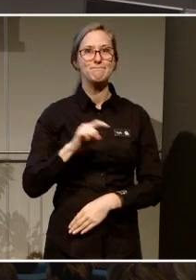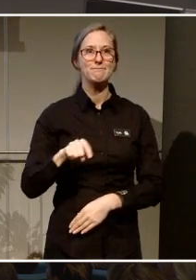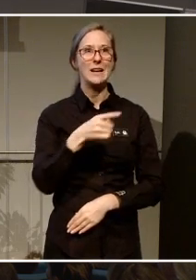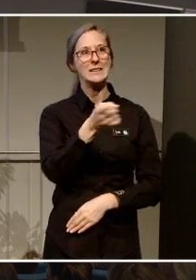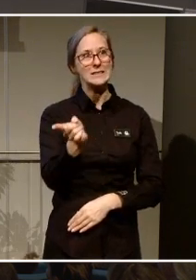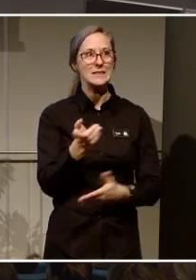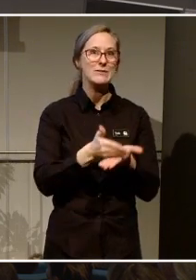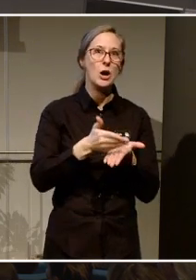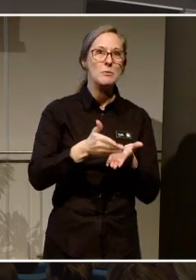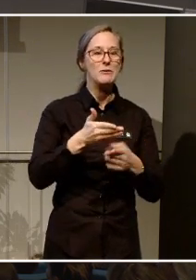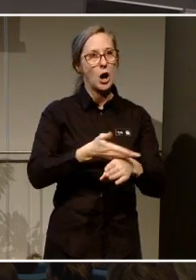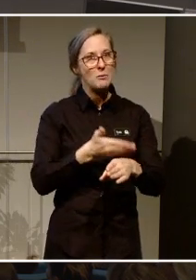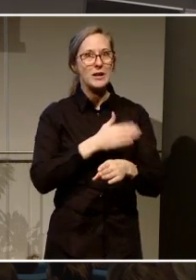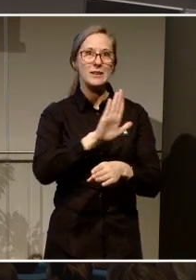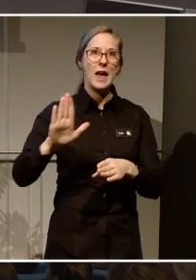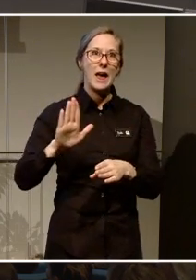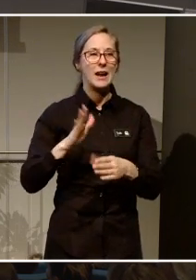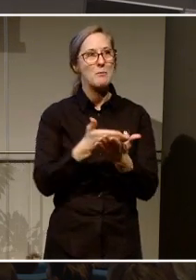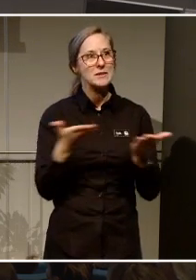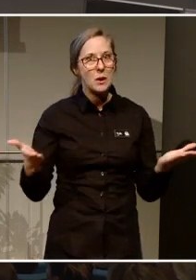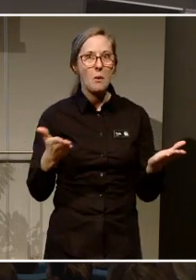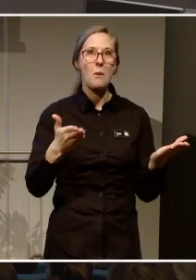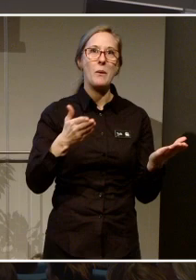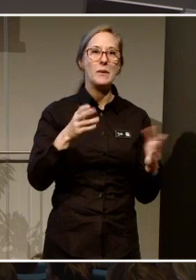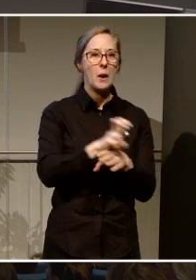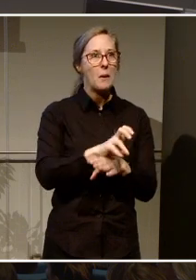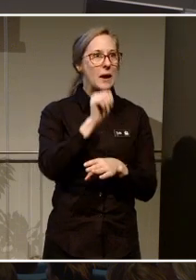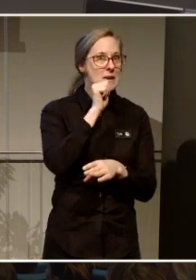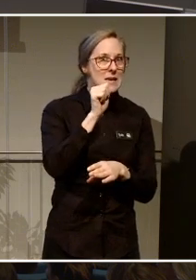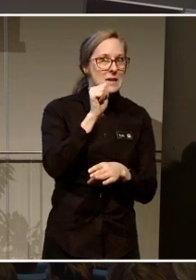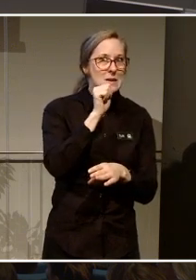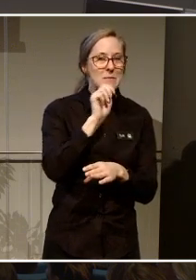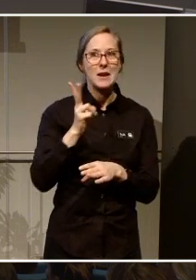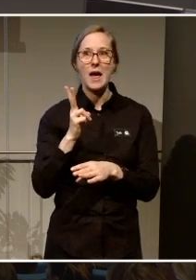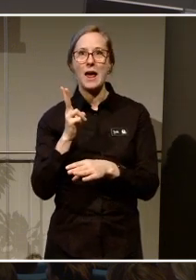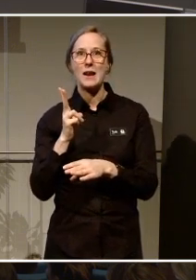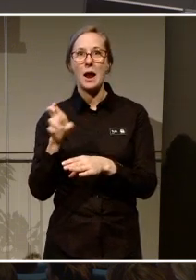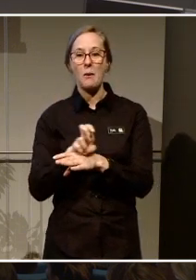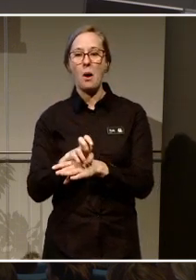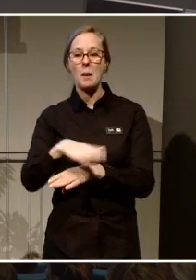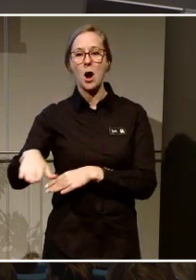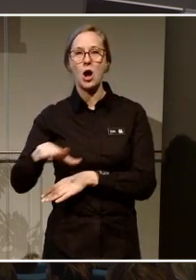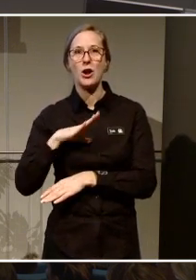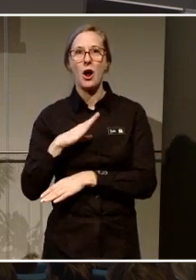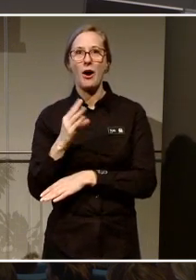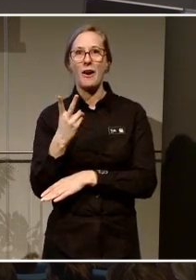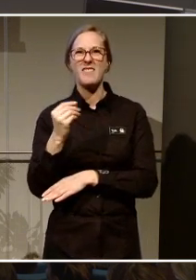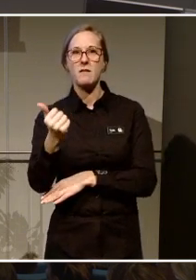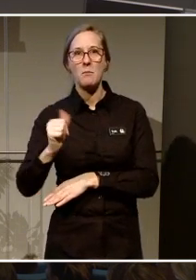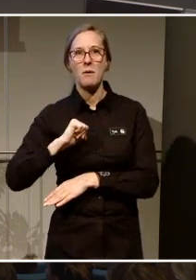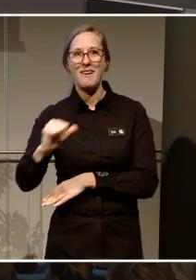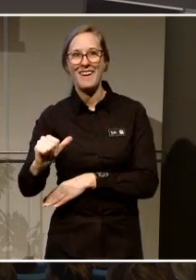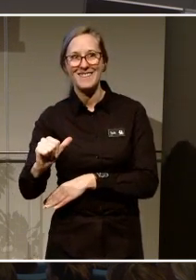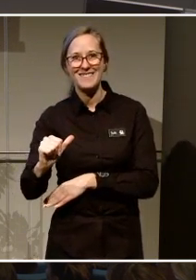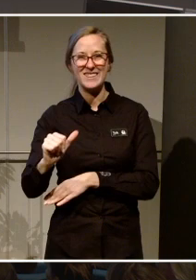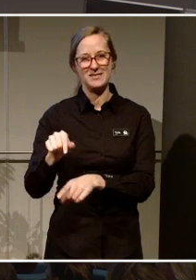andra presentationer, läser mejl eller håller koll på barnen som är hemma och vabbar sig själva, kanske om de är lite större, och allt annat som